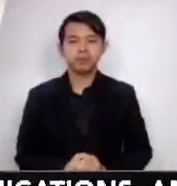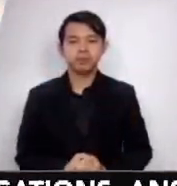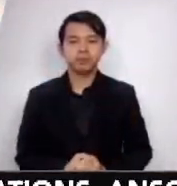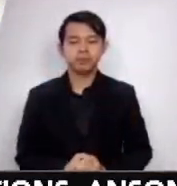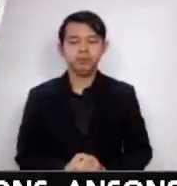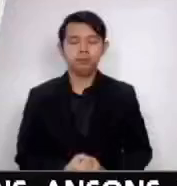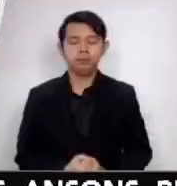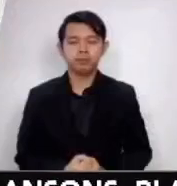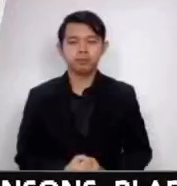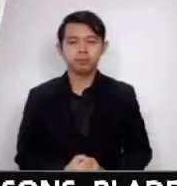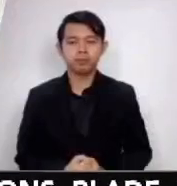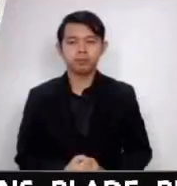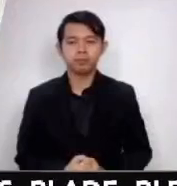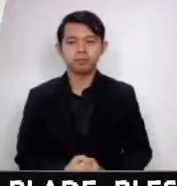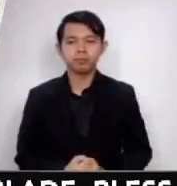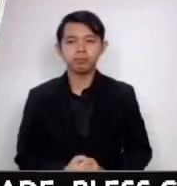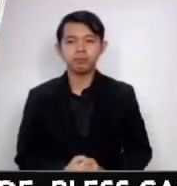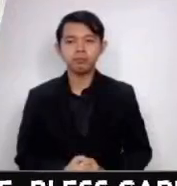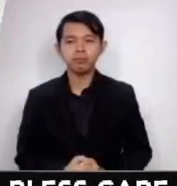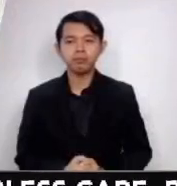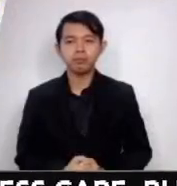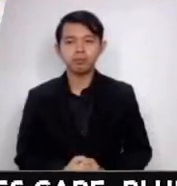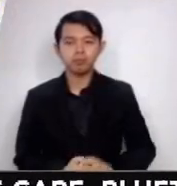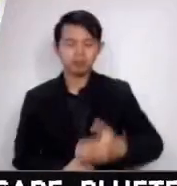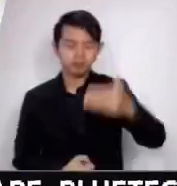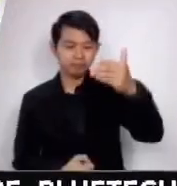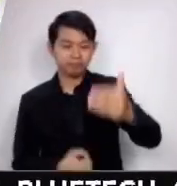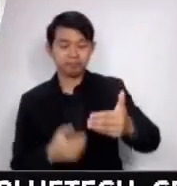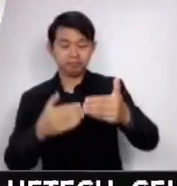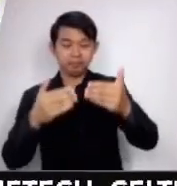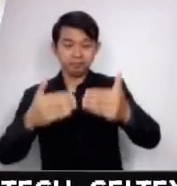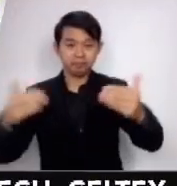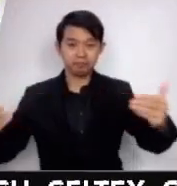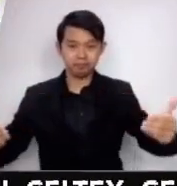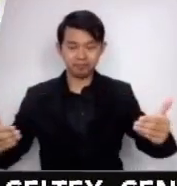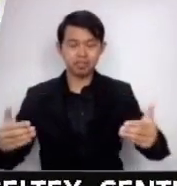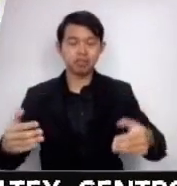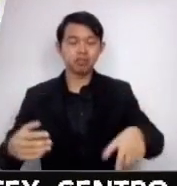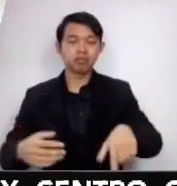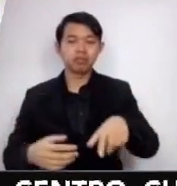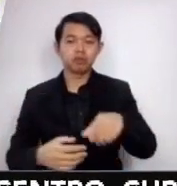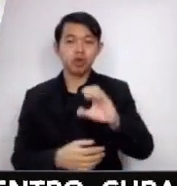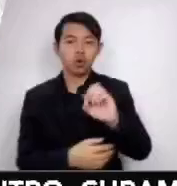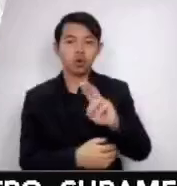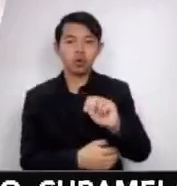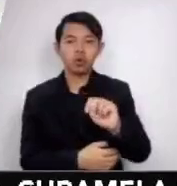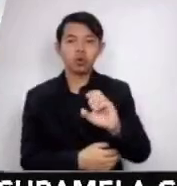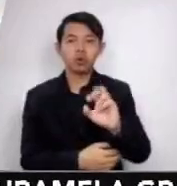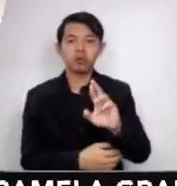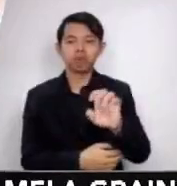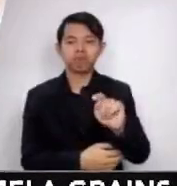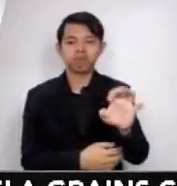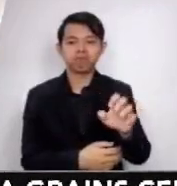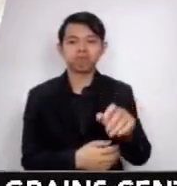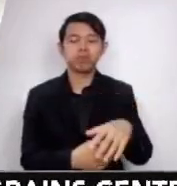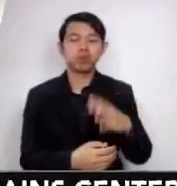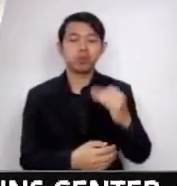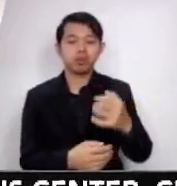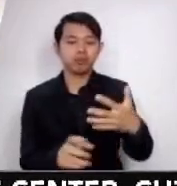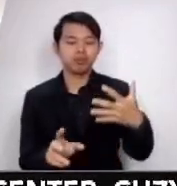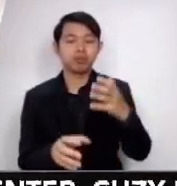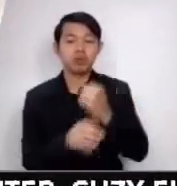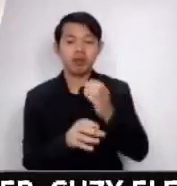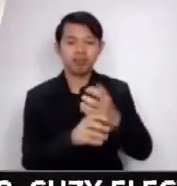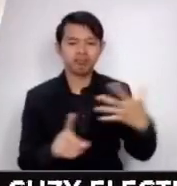Nagkalat ang mga concrete at plastic barrier sa bahagi ng EDSA Ortigas kahapon matapos araruhin ng isang SUV. Sugatan ng driver. Ayon sa